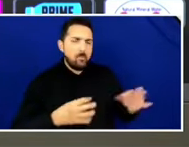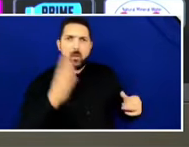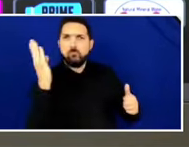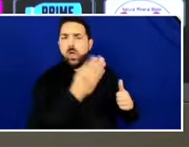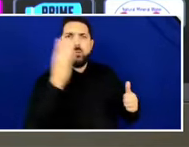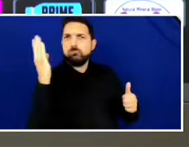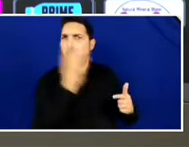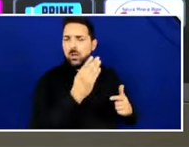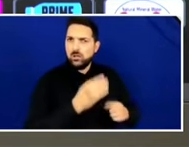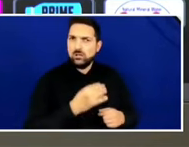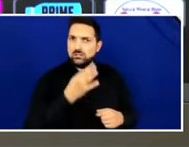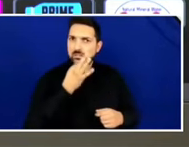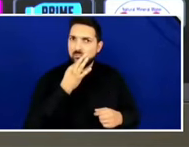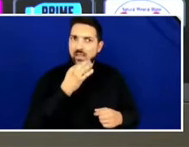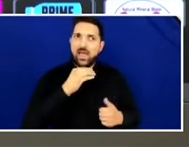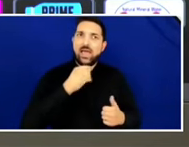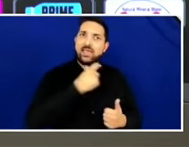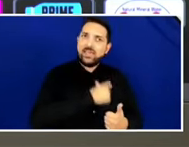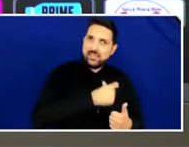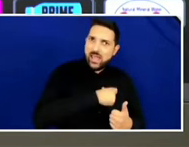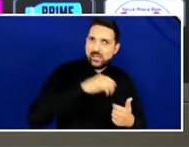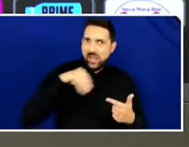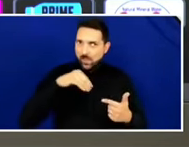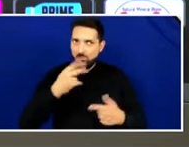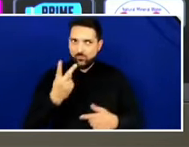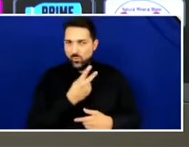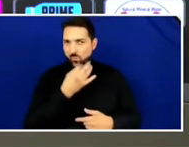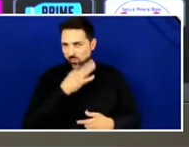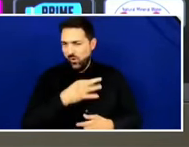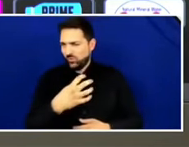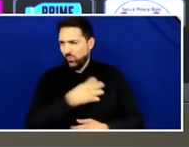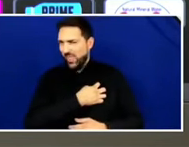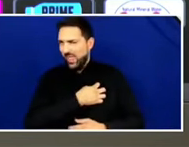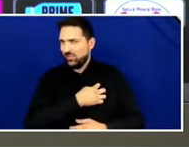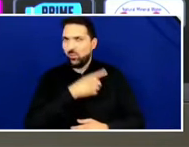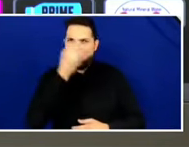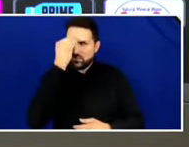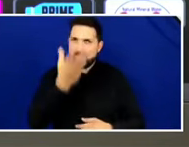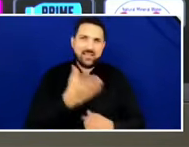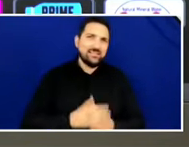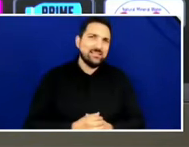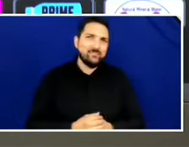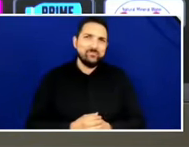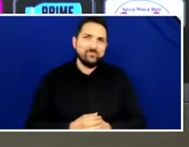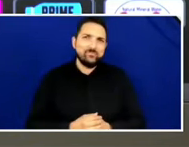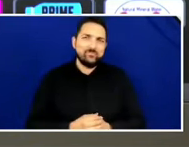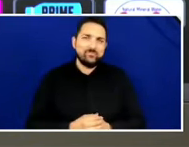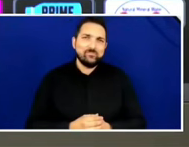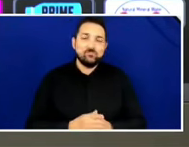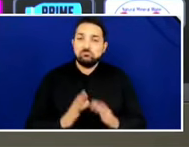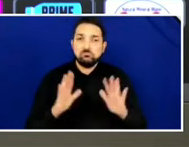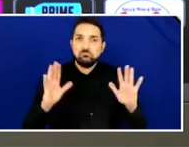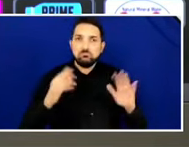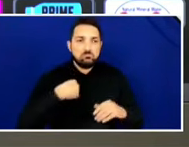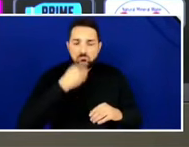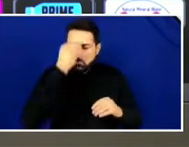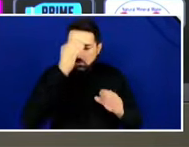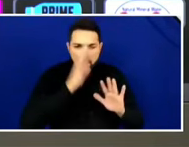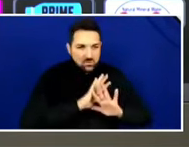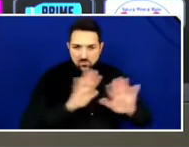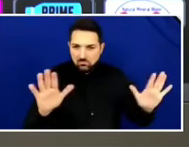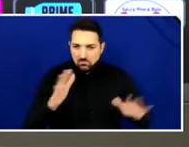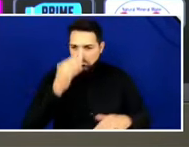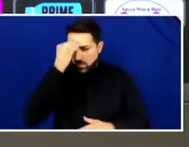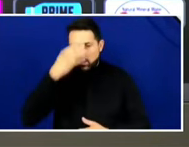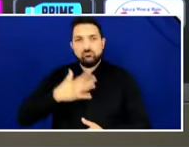Inter e Napoli sono le grandi favorite per lo scudetto grazie sono concentrato sul nostro bel calendario tutto il resto